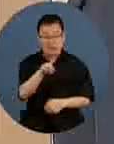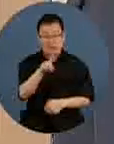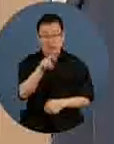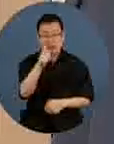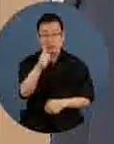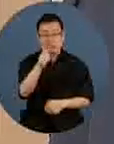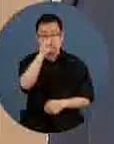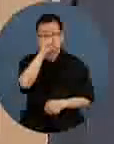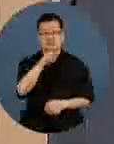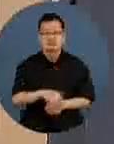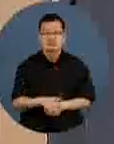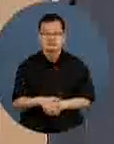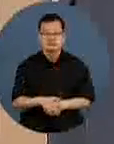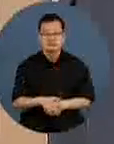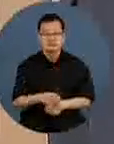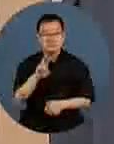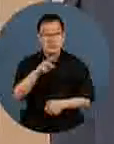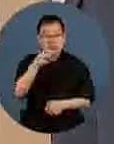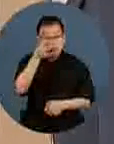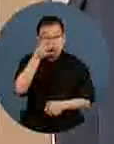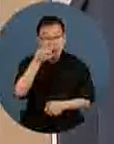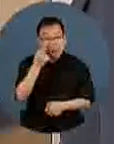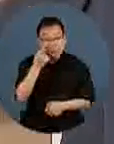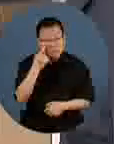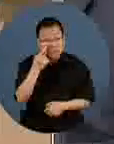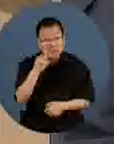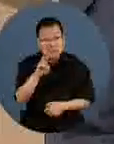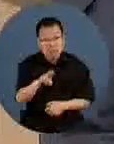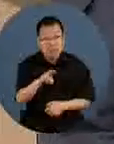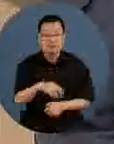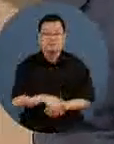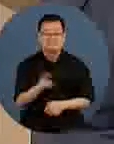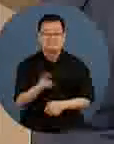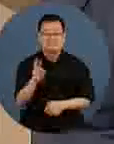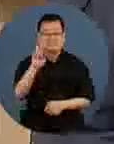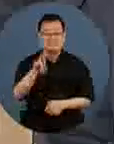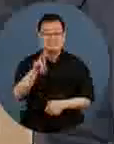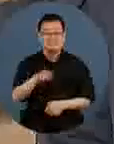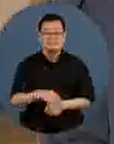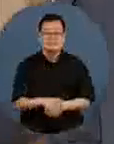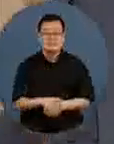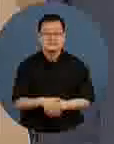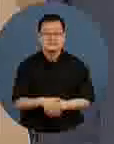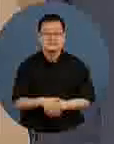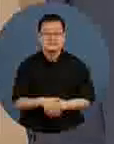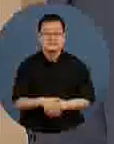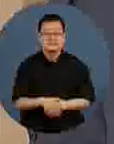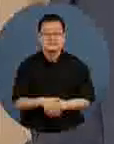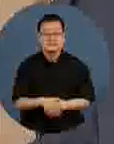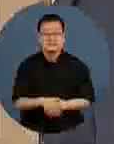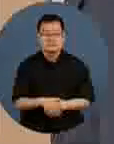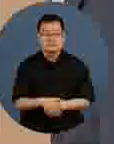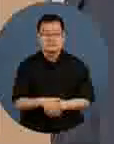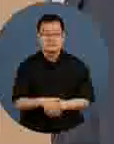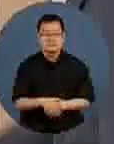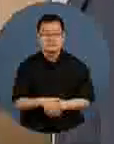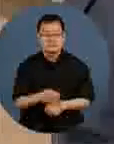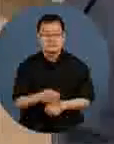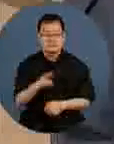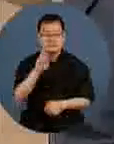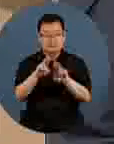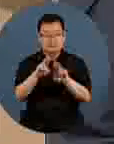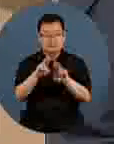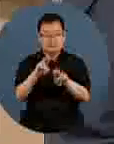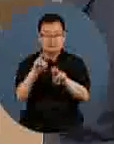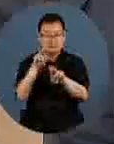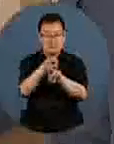수입니다. 그 다음에 뭐가 하나 들여다보고 이을 때, 이 날일자도 기가 막힐 수 있죠. 자, 여기서 일단 기세상은 나와서